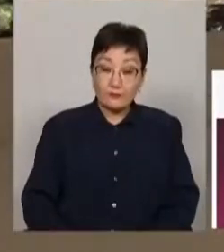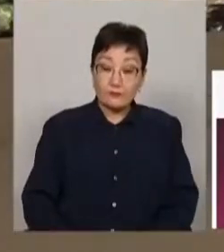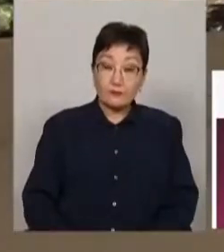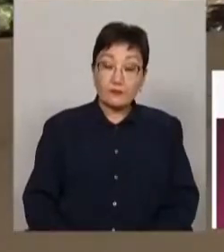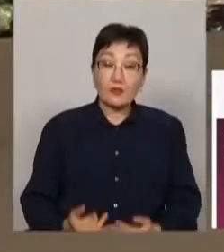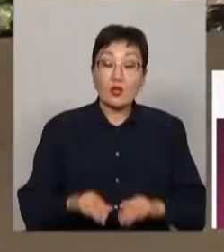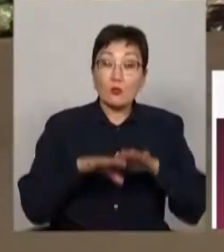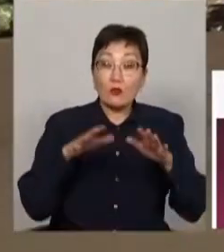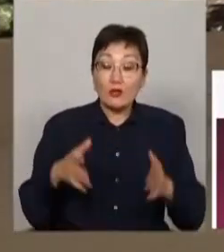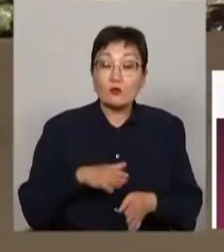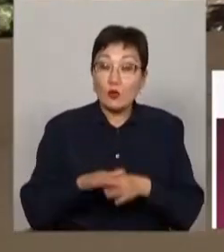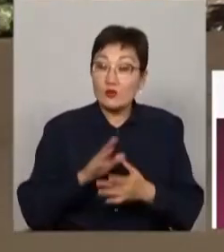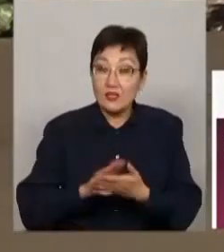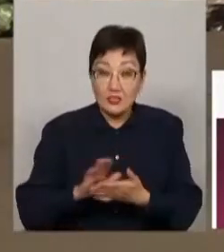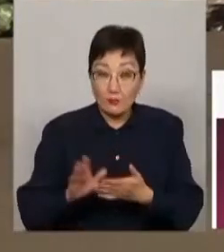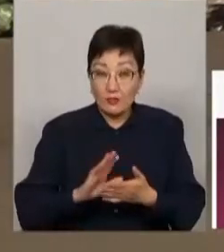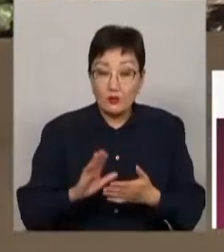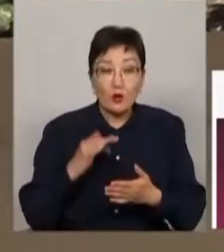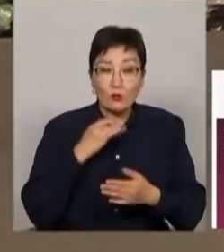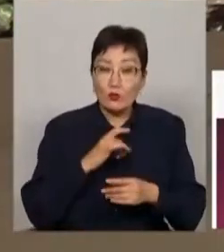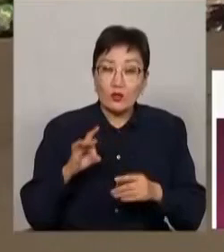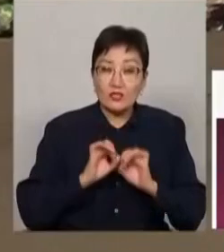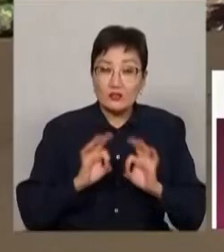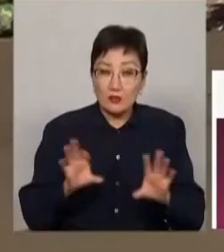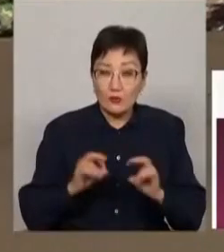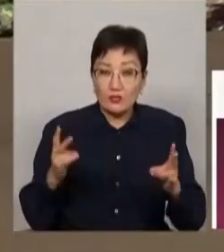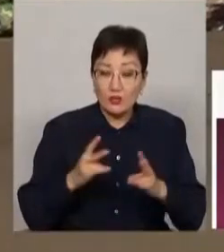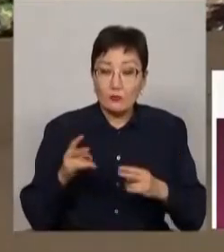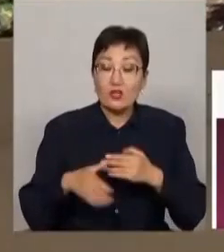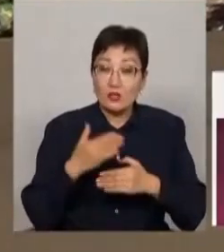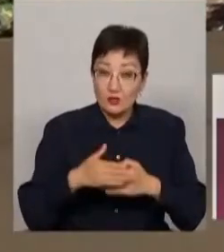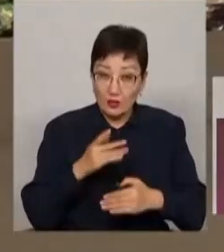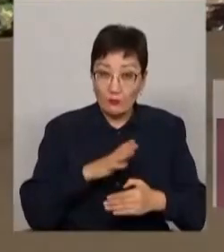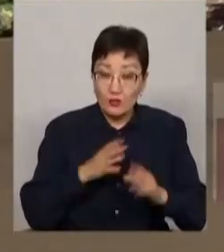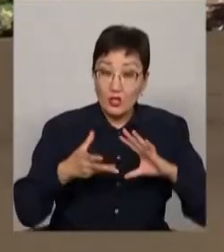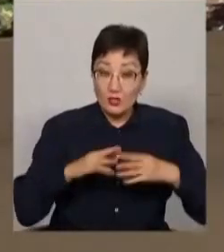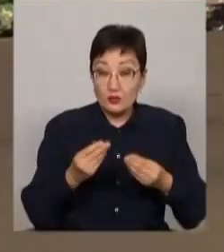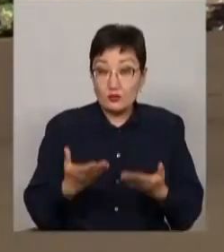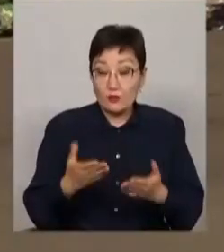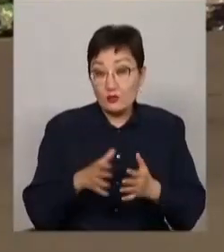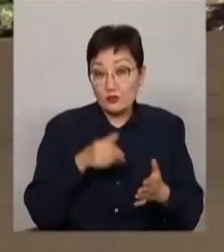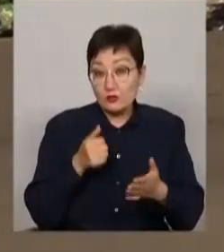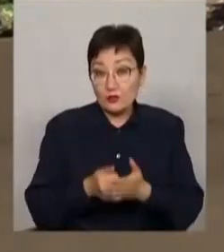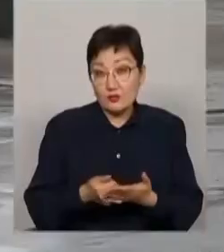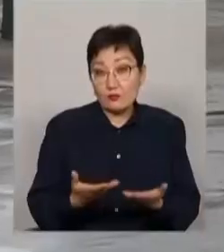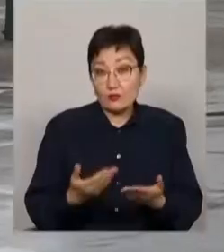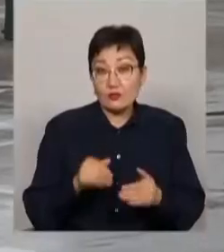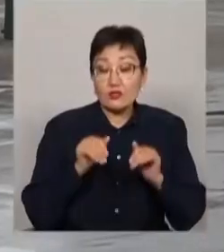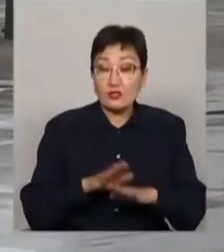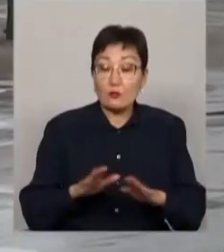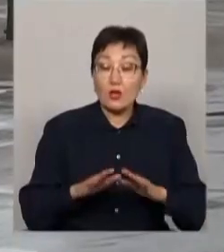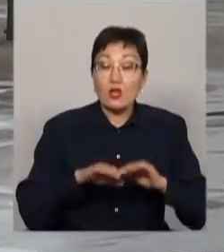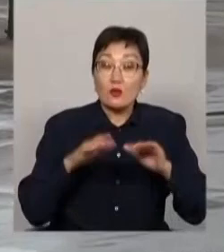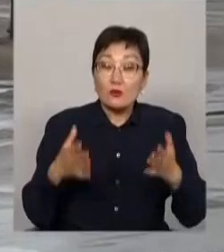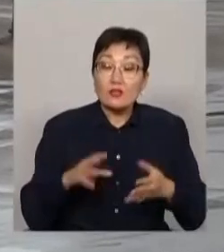устранили. Қоқыс әлі толық тазартылған жоқ. Талай рет түсіндірдік, керекті шараны да қолдандық. Нәтиже осы, әлі соңына жеткен жоқ.